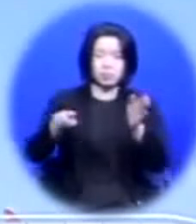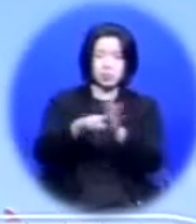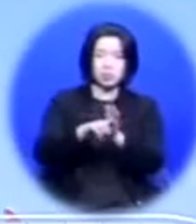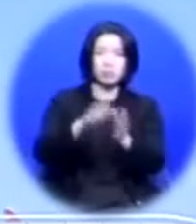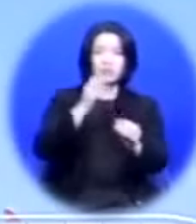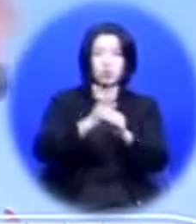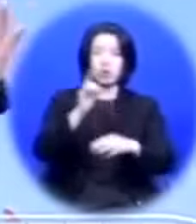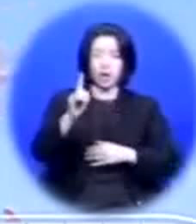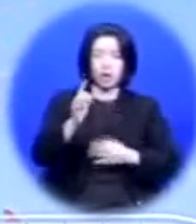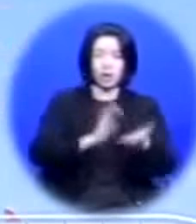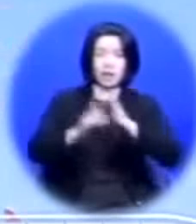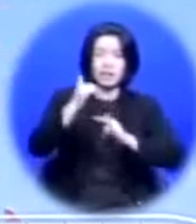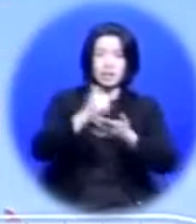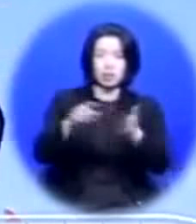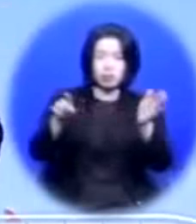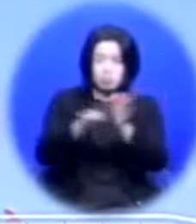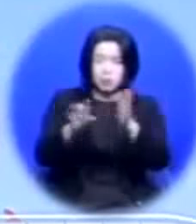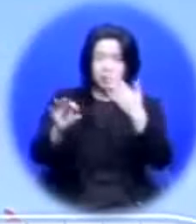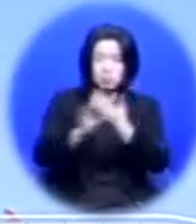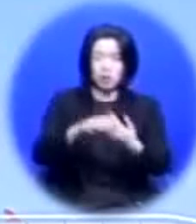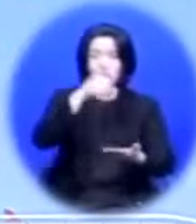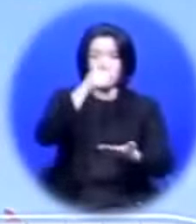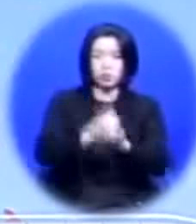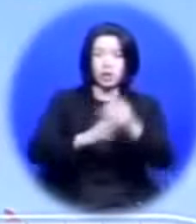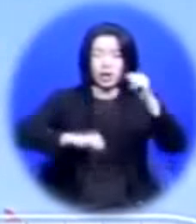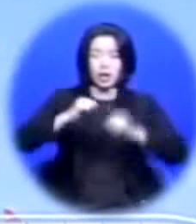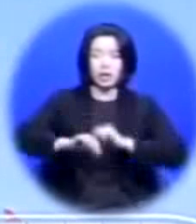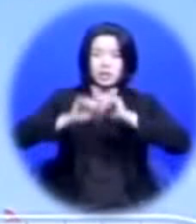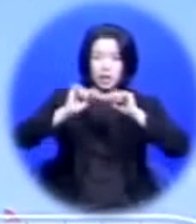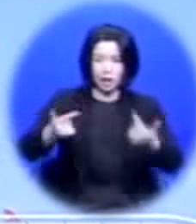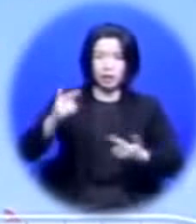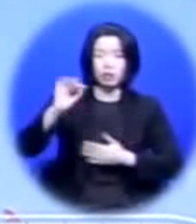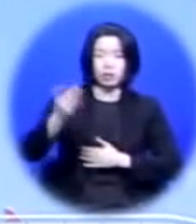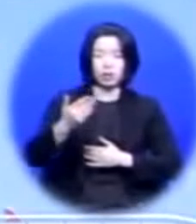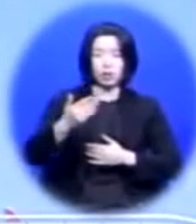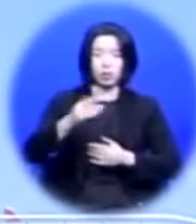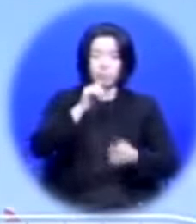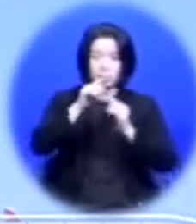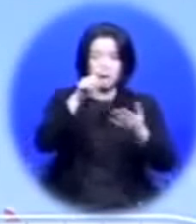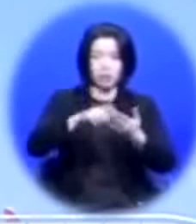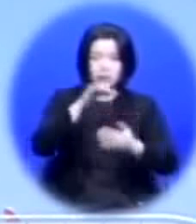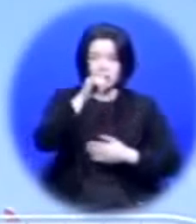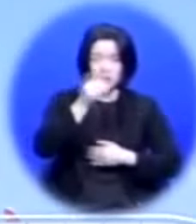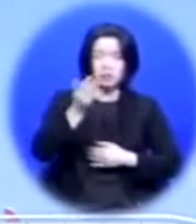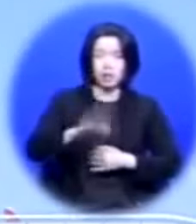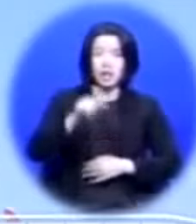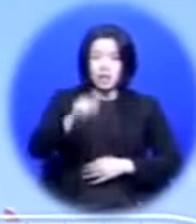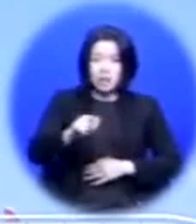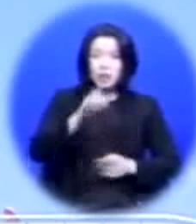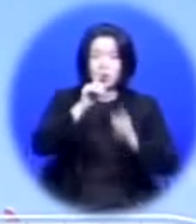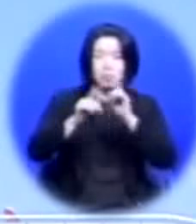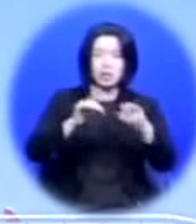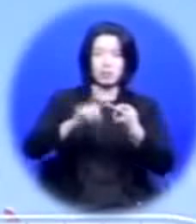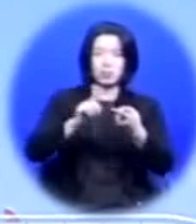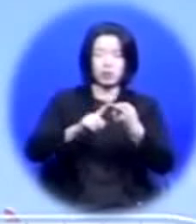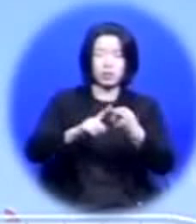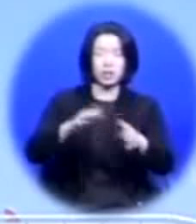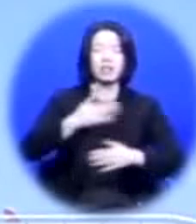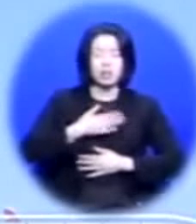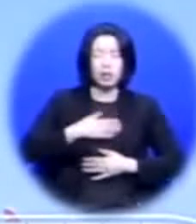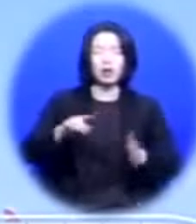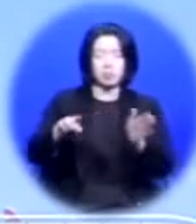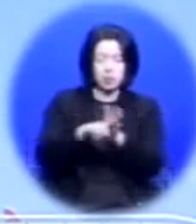중에 하나가 예수 믿으면 죄를 안 짓게 된다고 하셨는데 아 하나님이 말씀을 제가